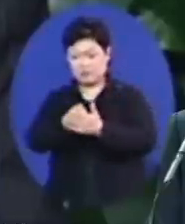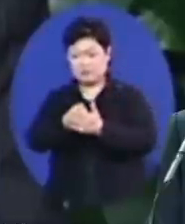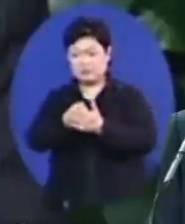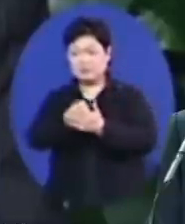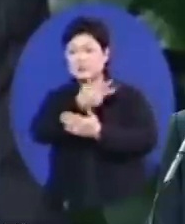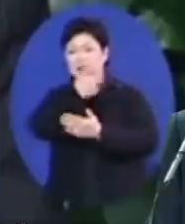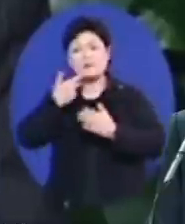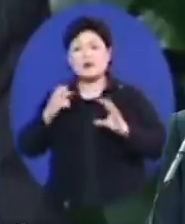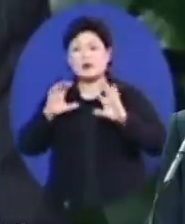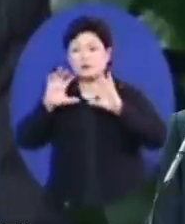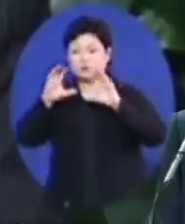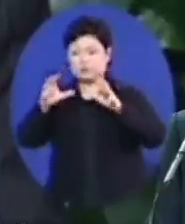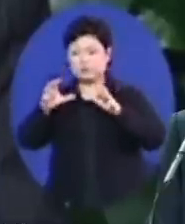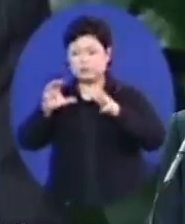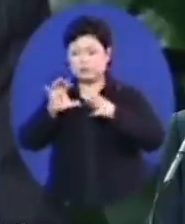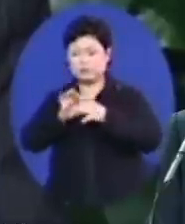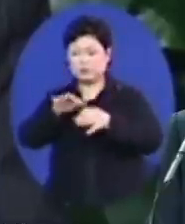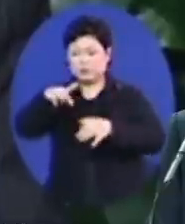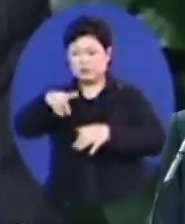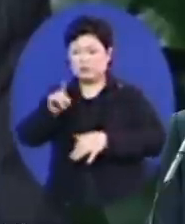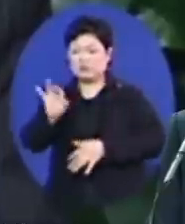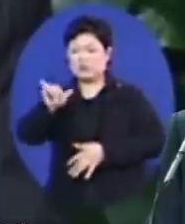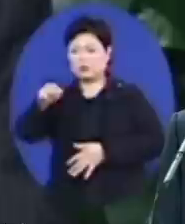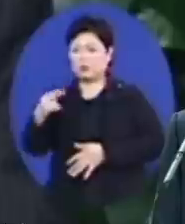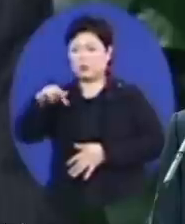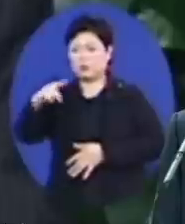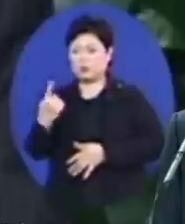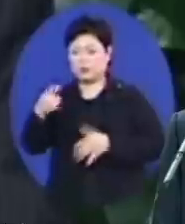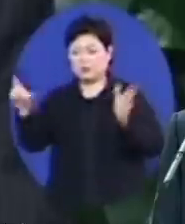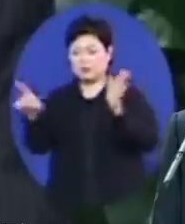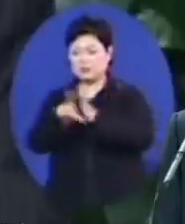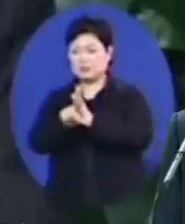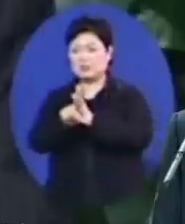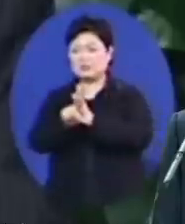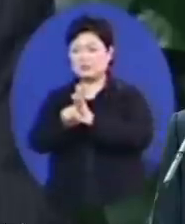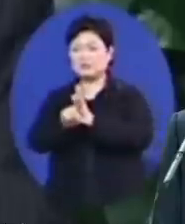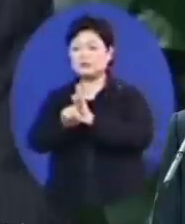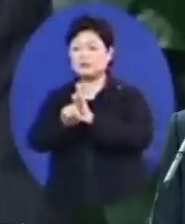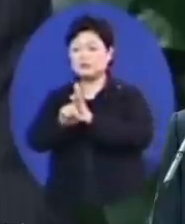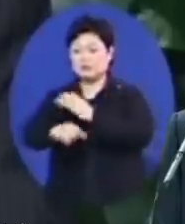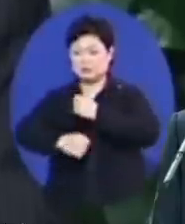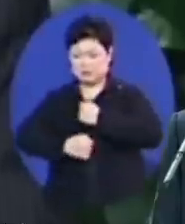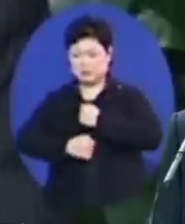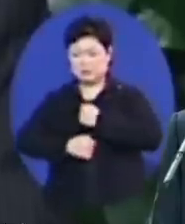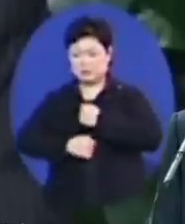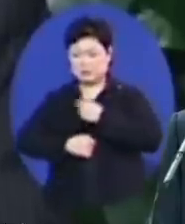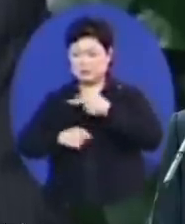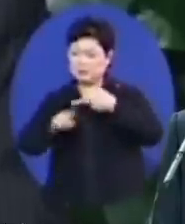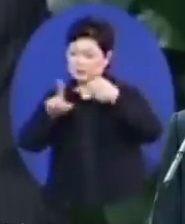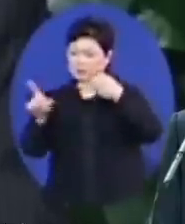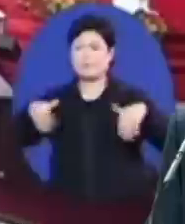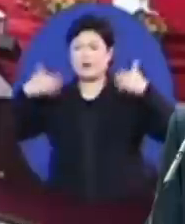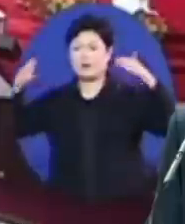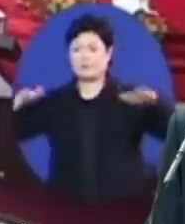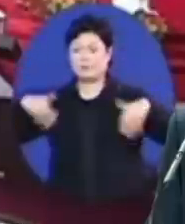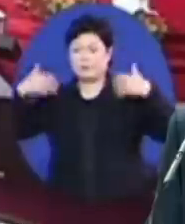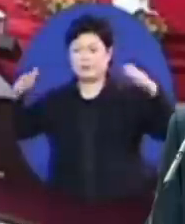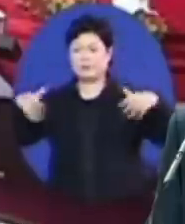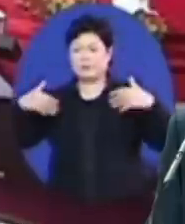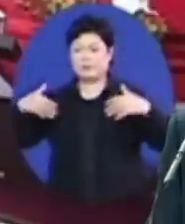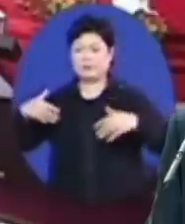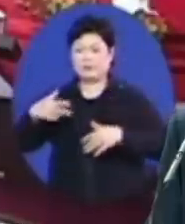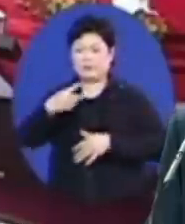영국의 청교도들이 신앙의 자유를 얻기 위해서 11월 겨울철 바람이 부는